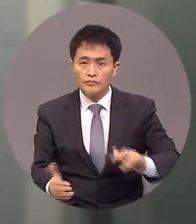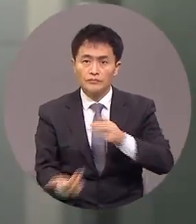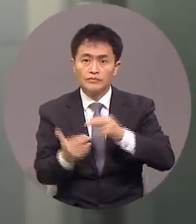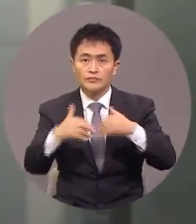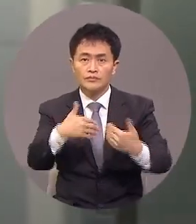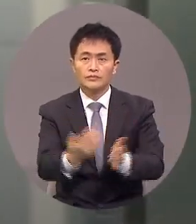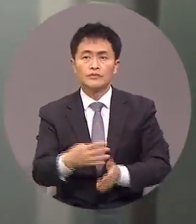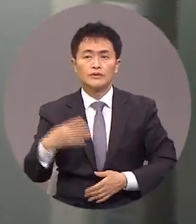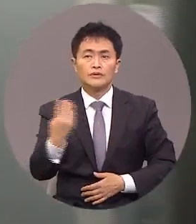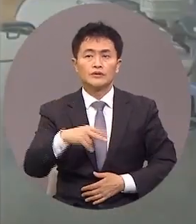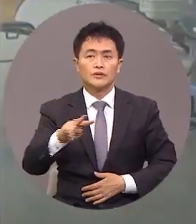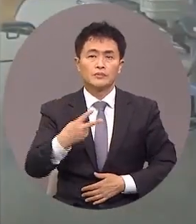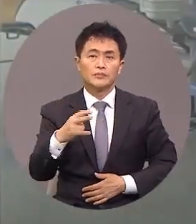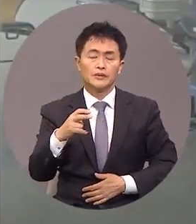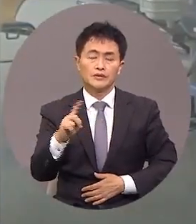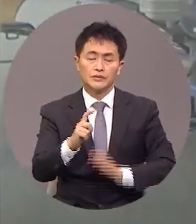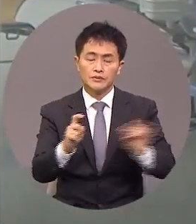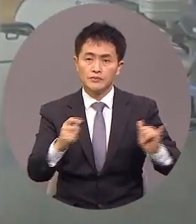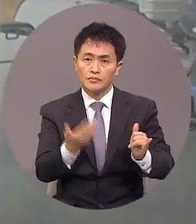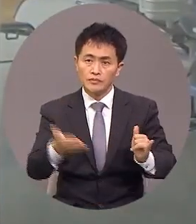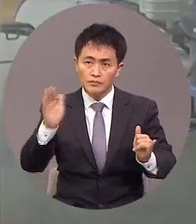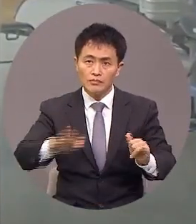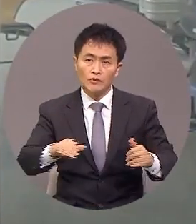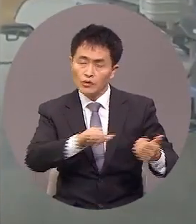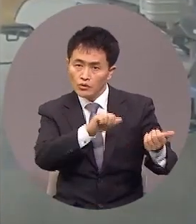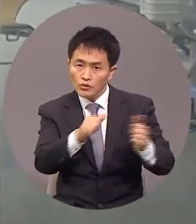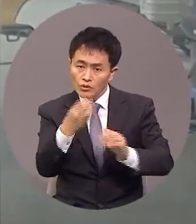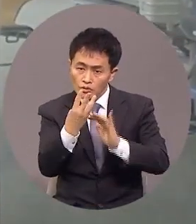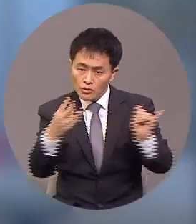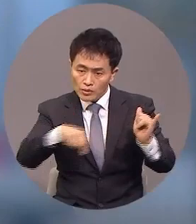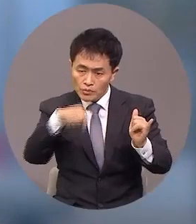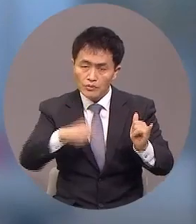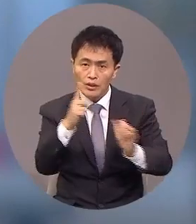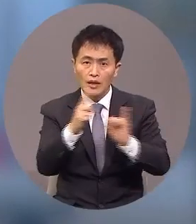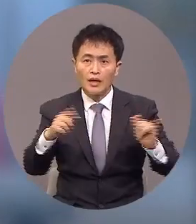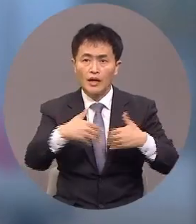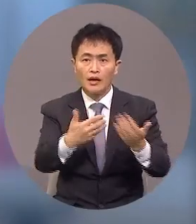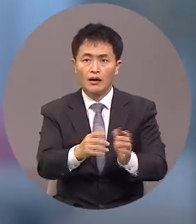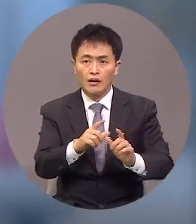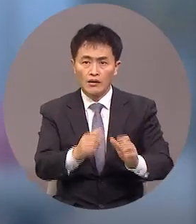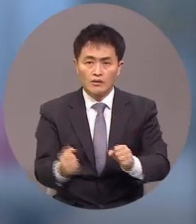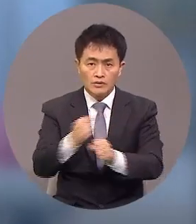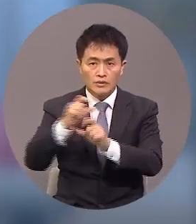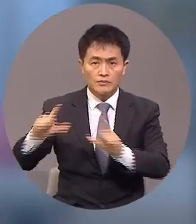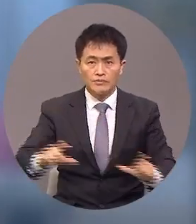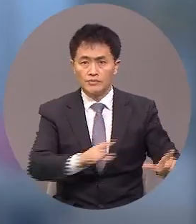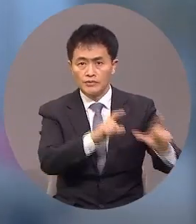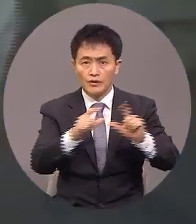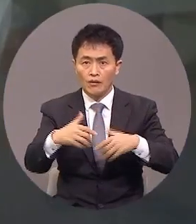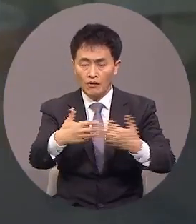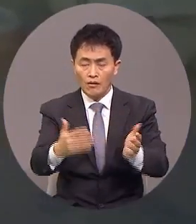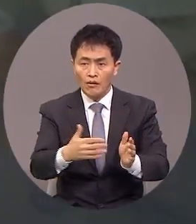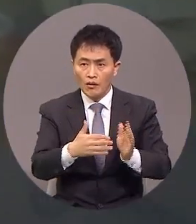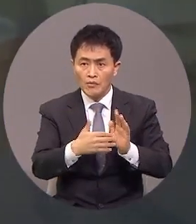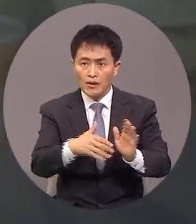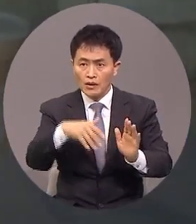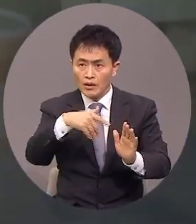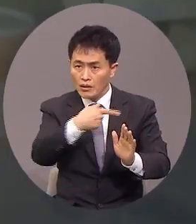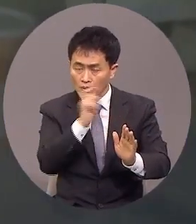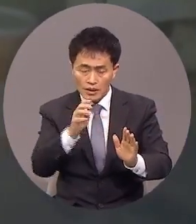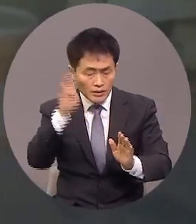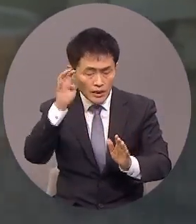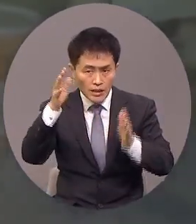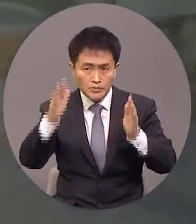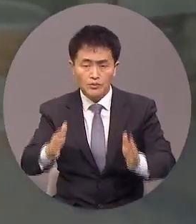모두 4,210명. 그런데 사망자 3명 중 1명은 일상회복으로 방역체계가 전환된 최근 40여일